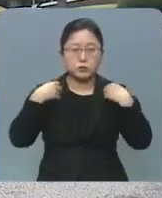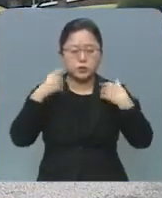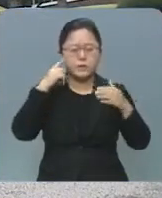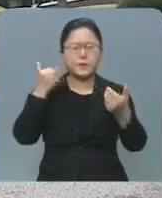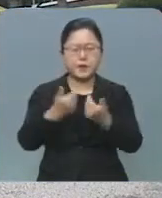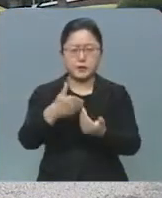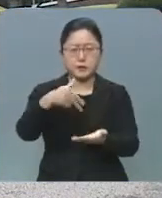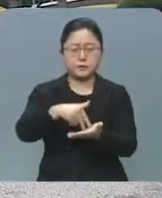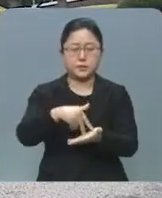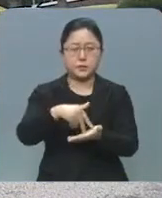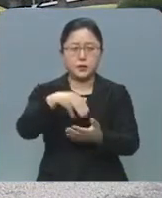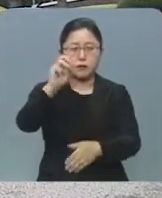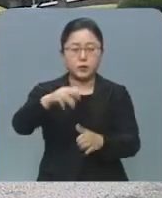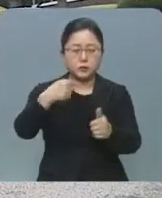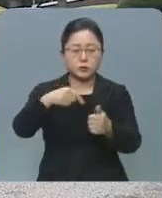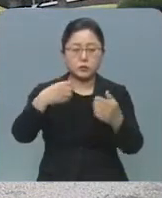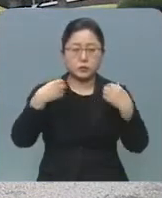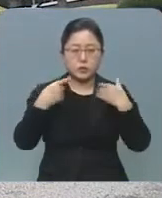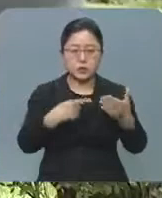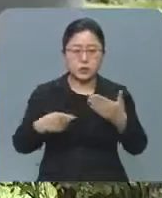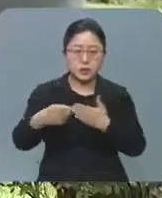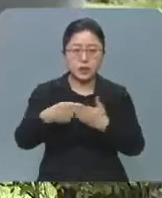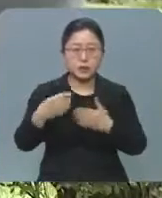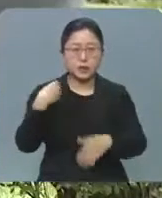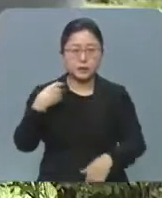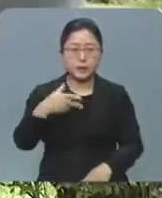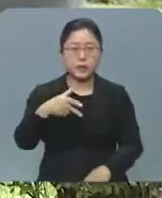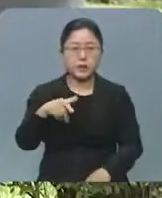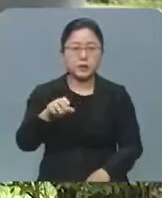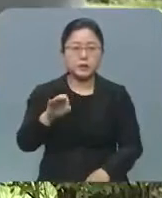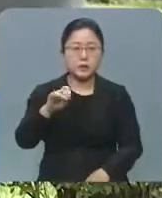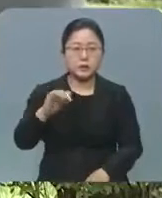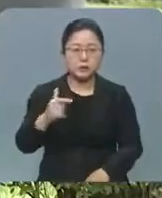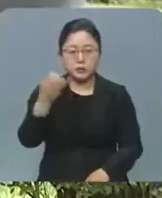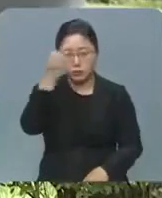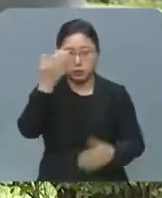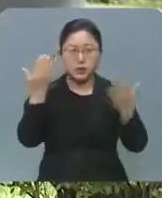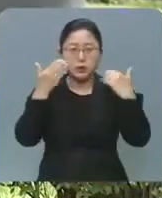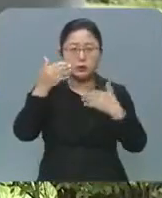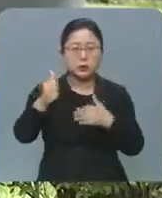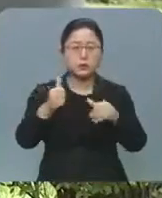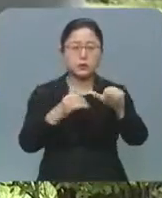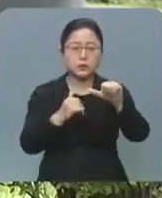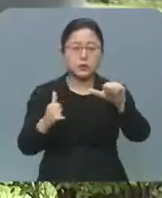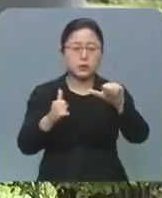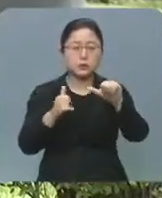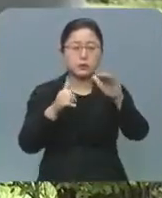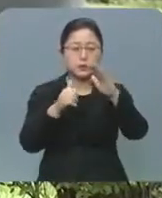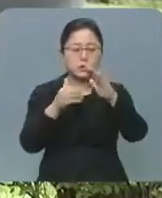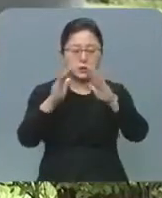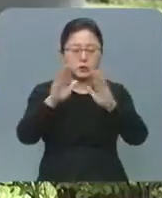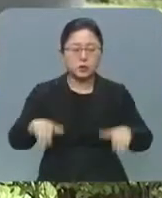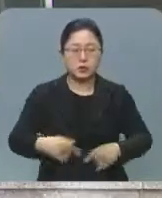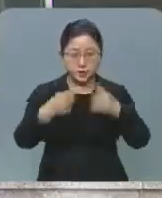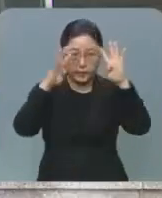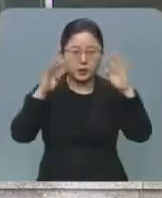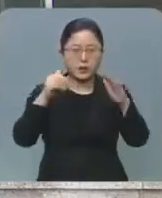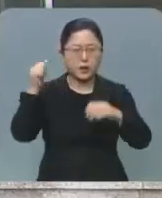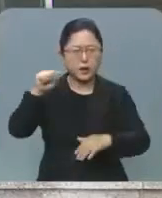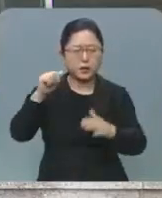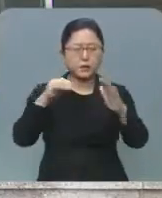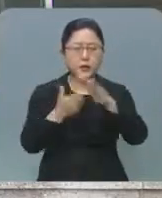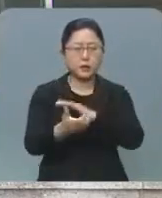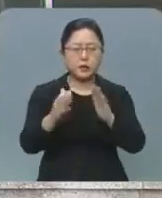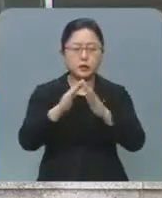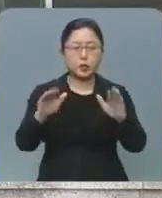나타냈습니다. 광주시 교육청 진학 담당 장학관과 광주지역 고교 교장 대표 등 5명은 전남대를 항의 방문해